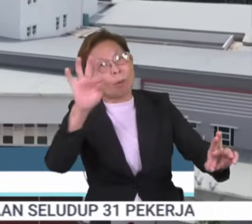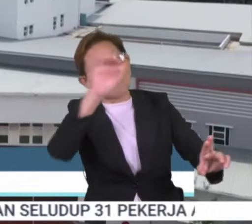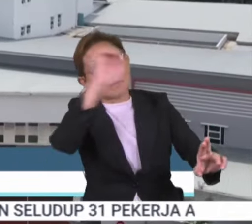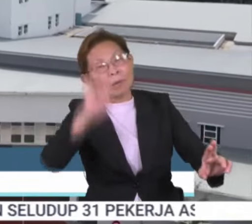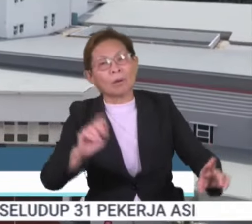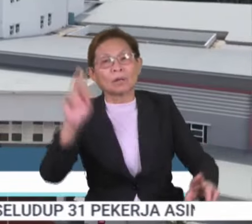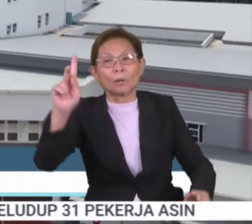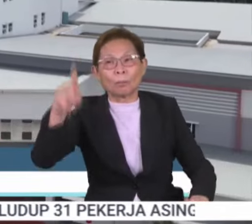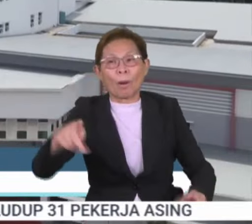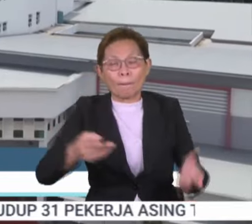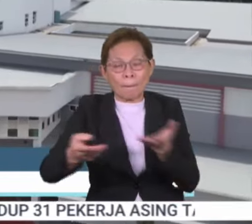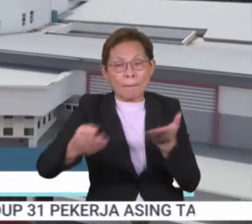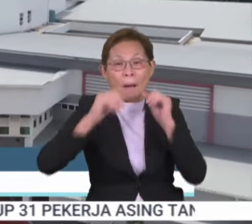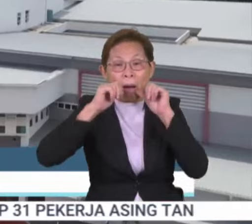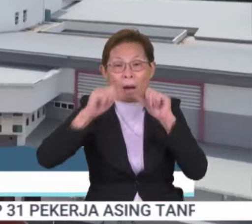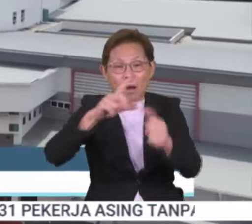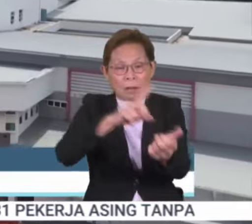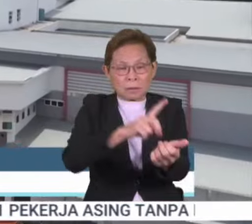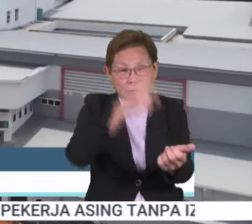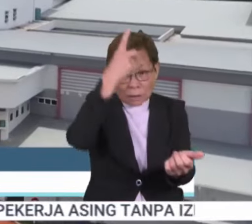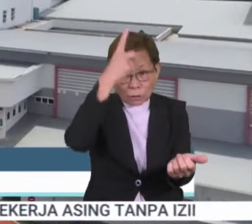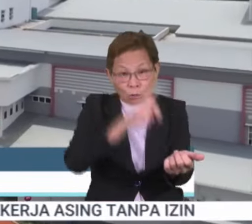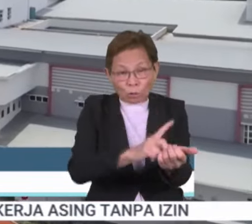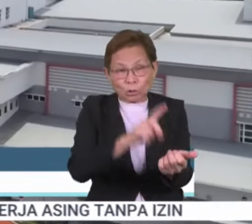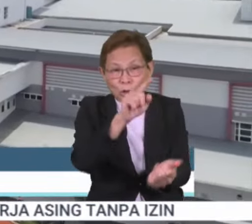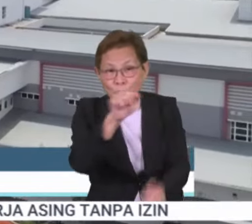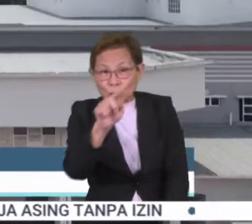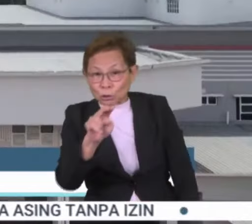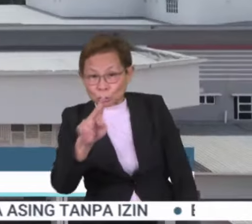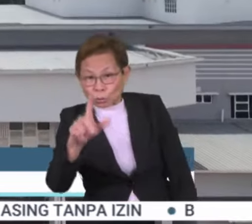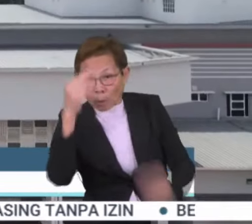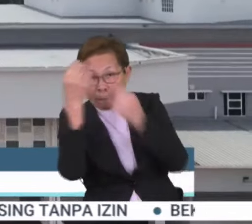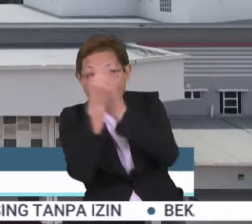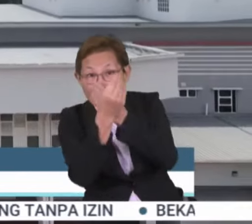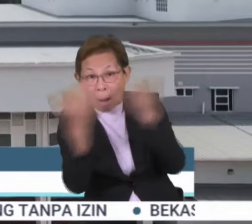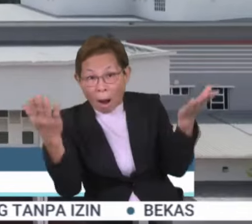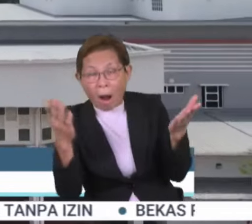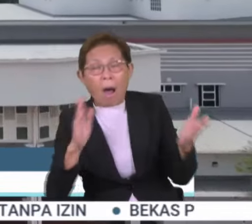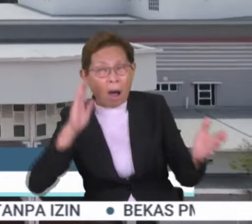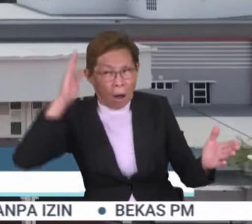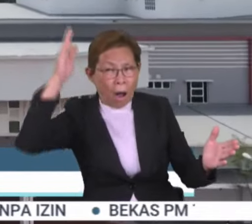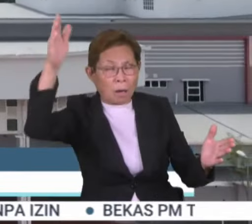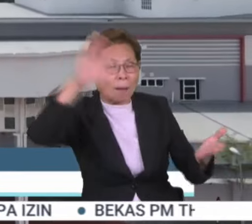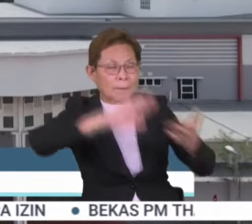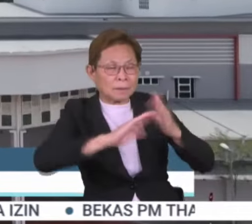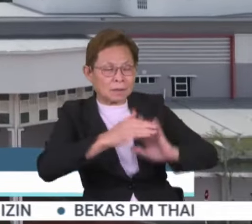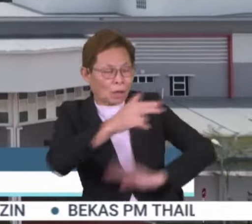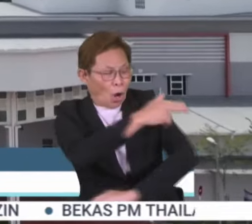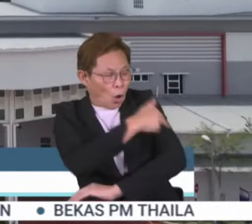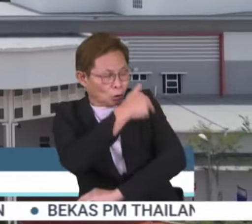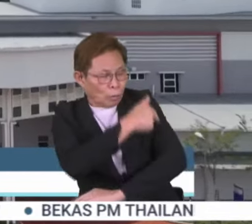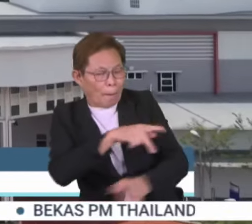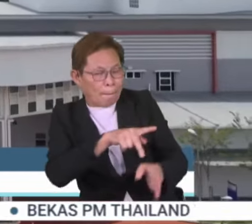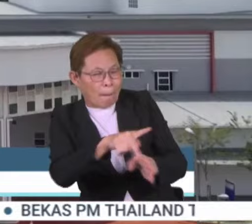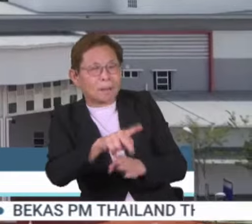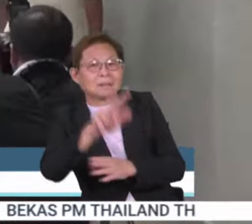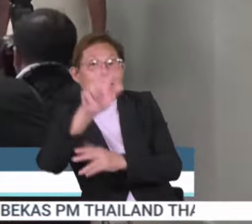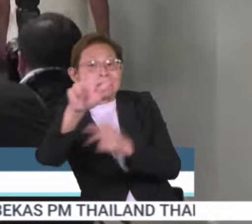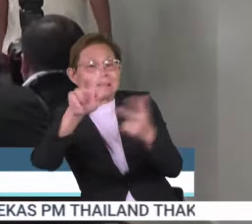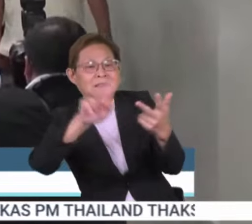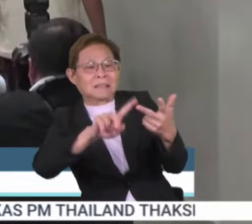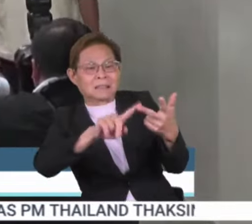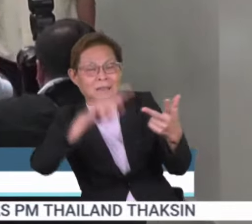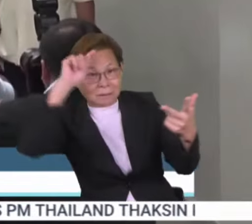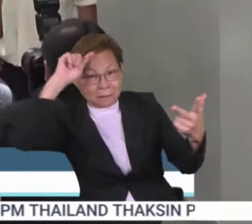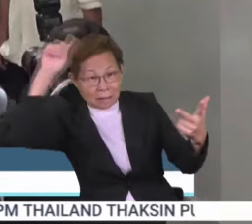ketua pengarah primataan awam memaklumkan bakal menjadi Hospital pakar ketiga